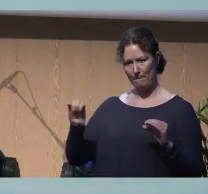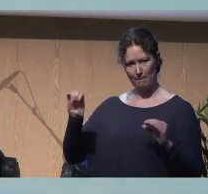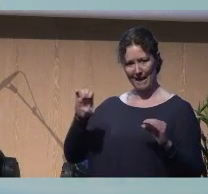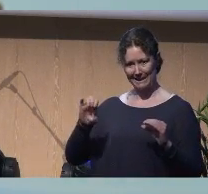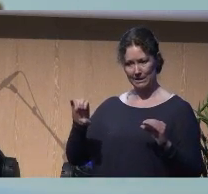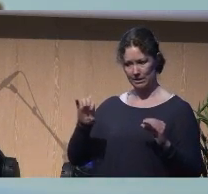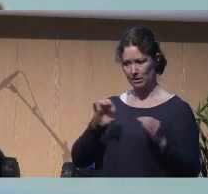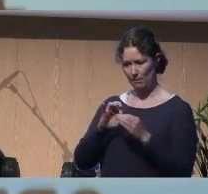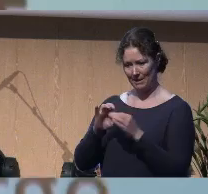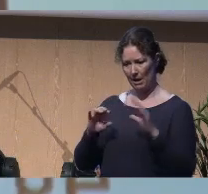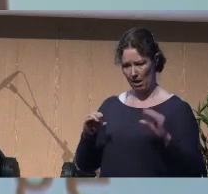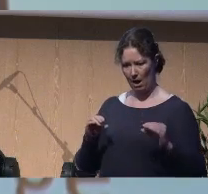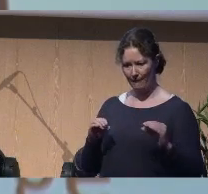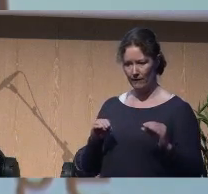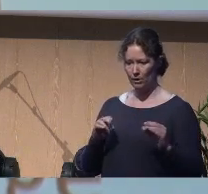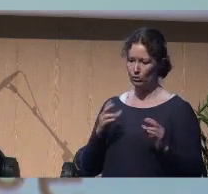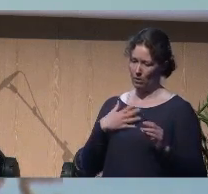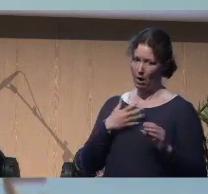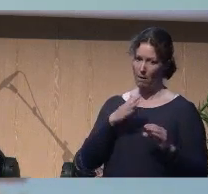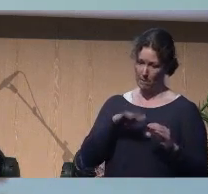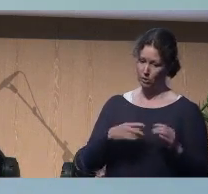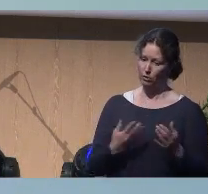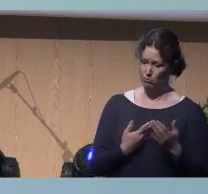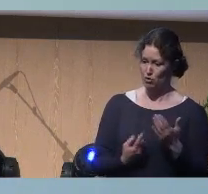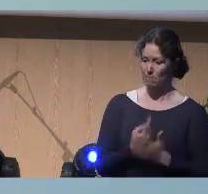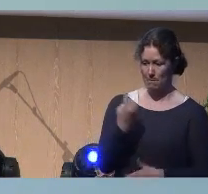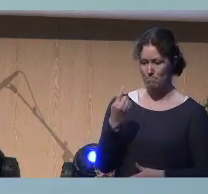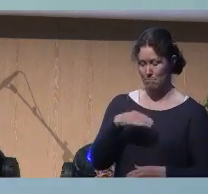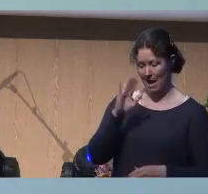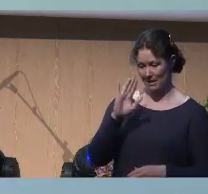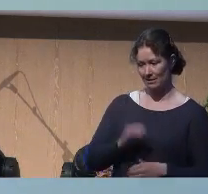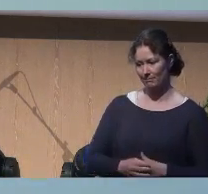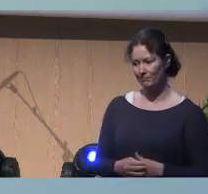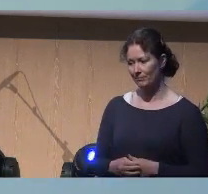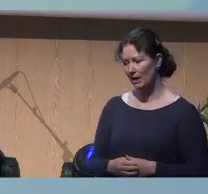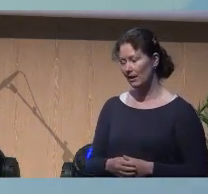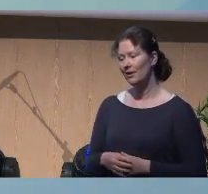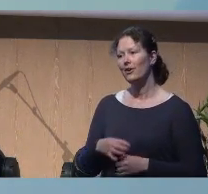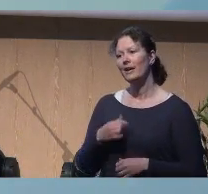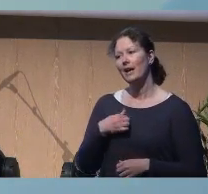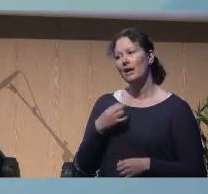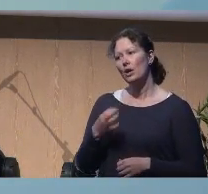sammenheng, og det plass til mye mer. Så jeg håper på